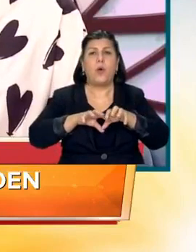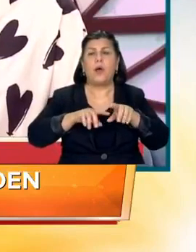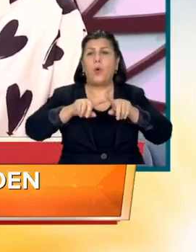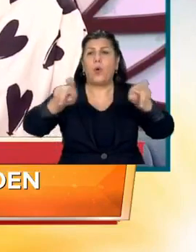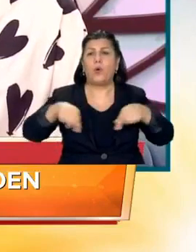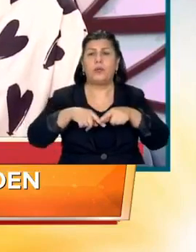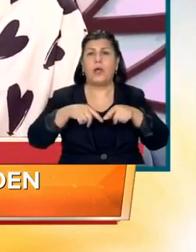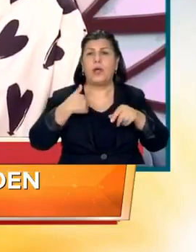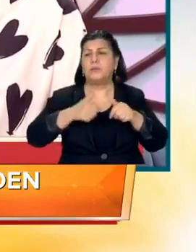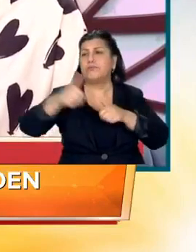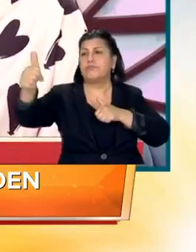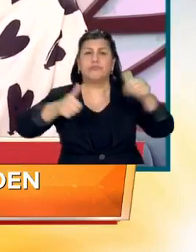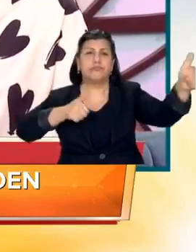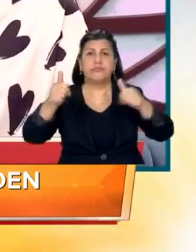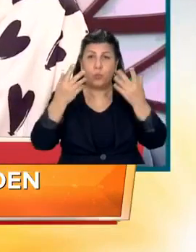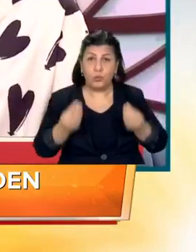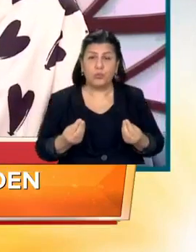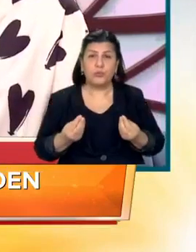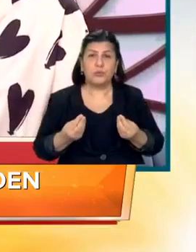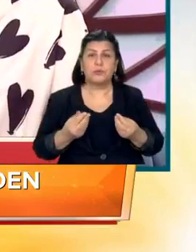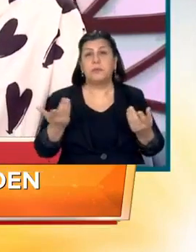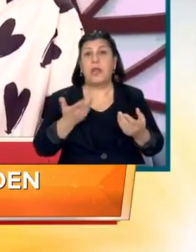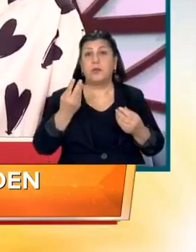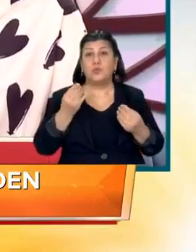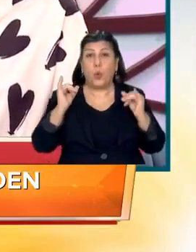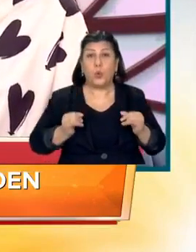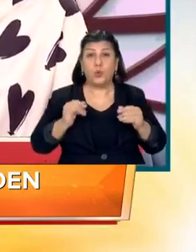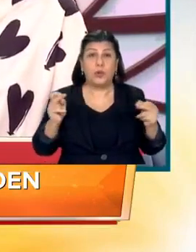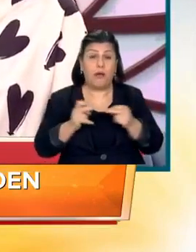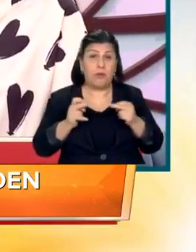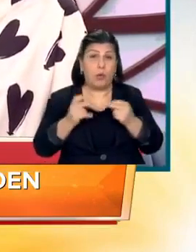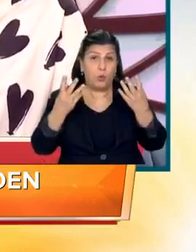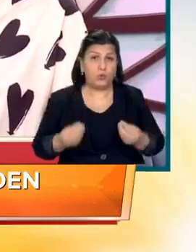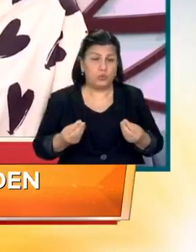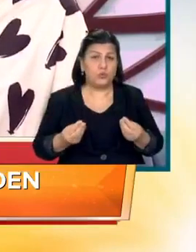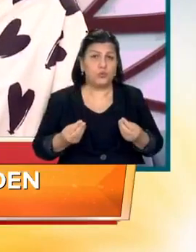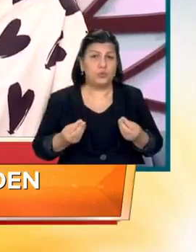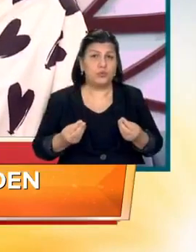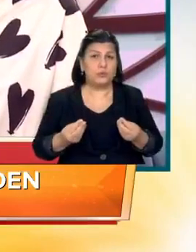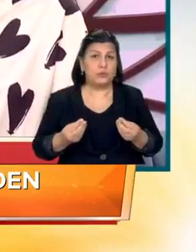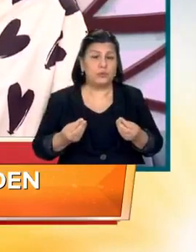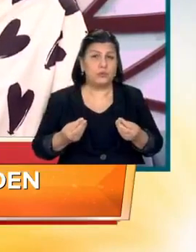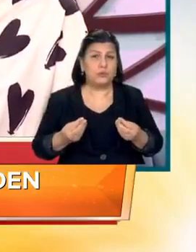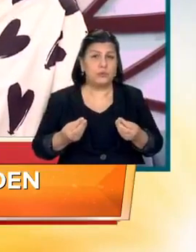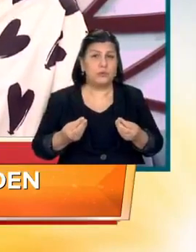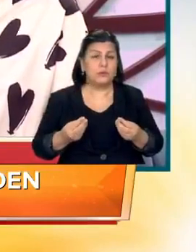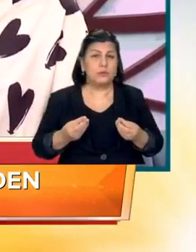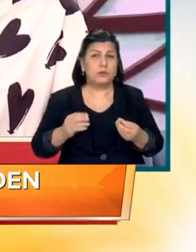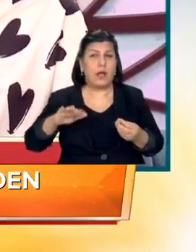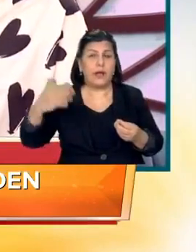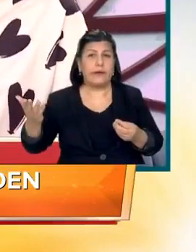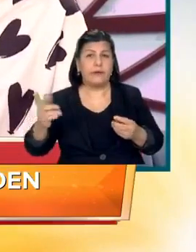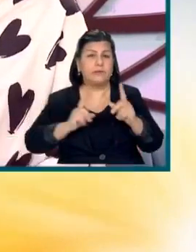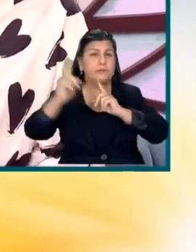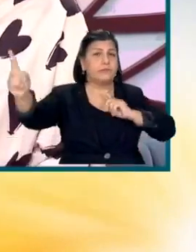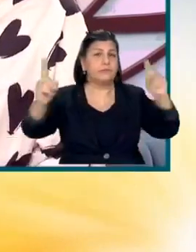fena de kavga ettiniz kız kavga ettikten sonra odaları bir miktar Odalar ayırma değilim de ayrı yerde